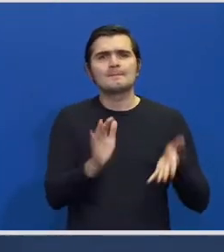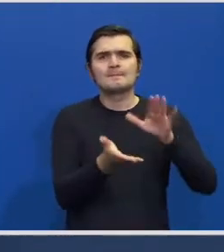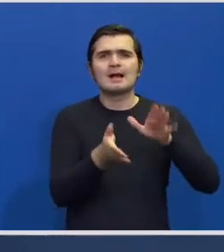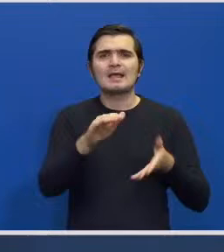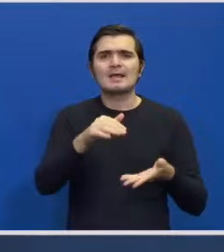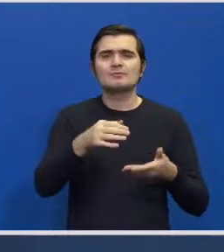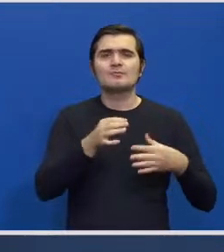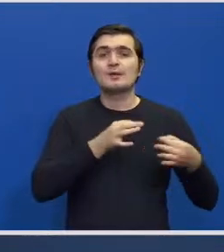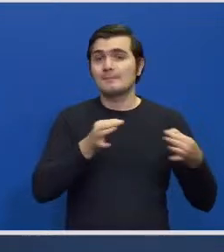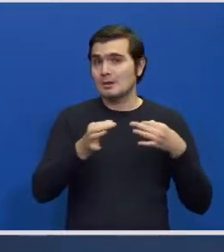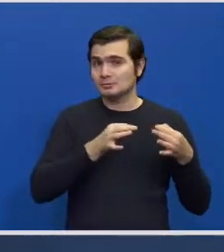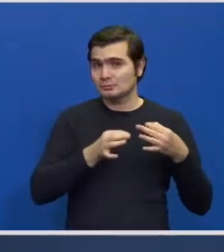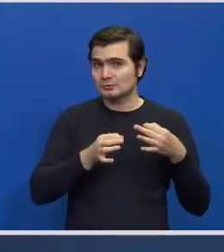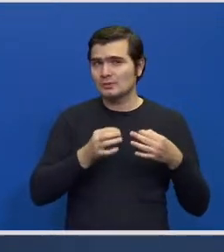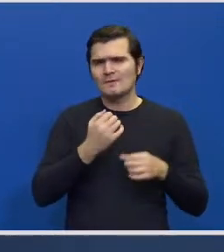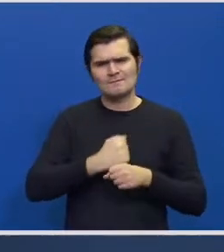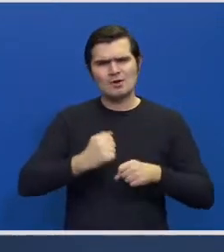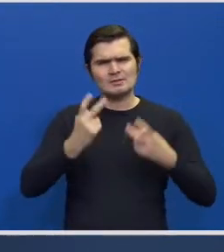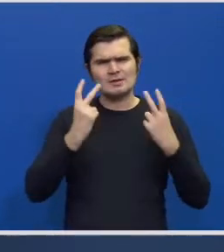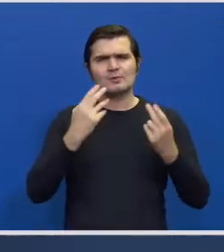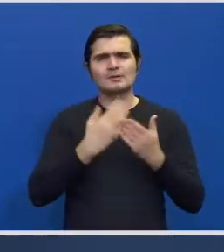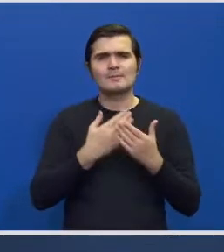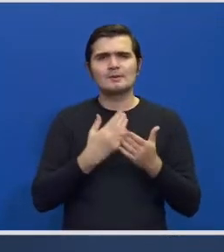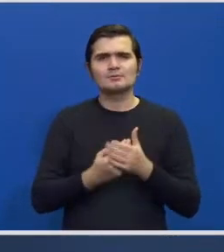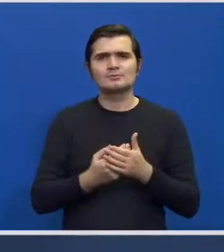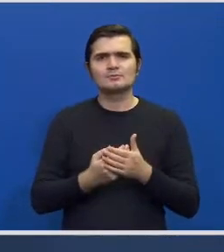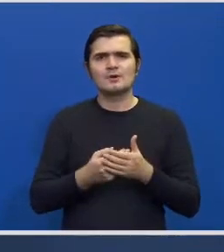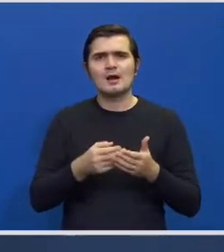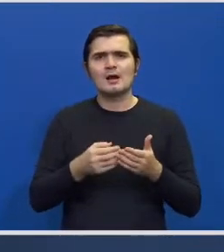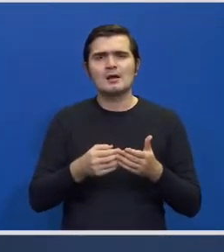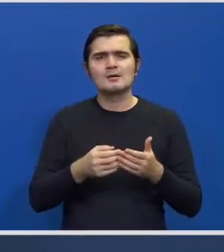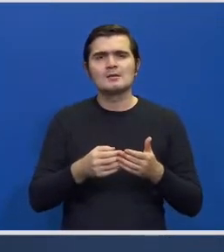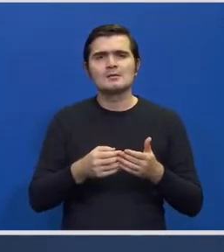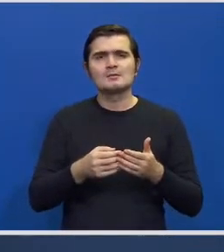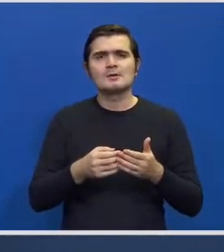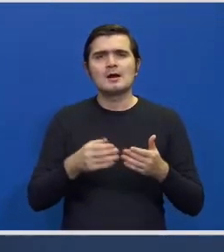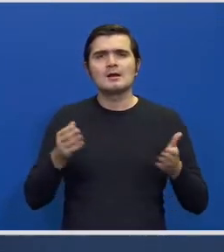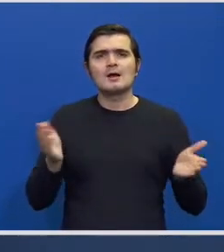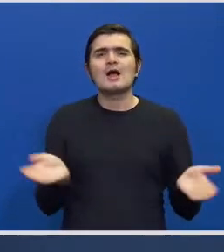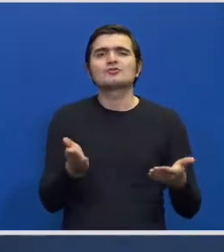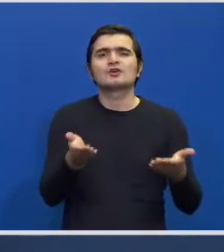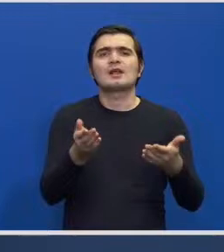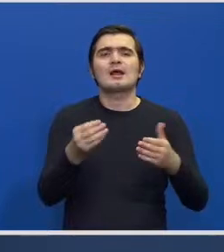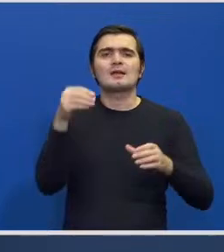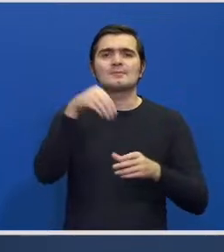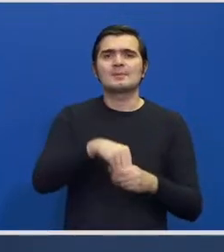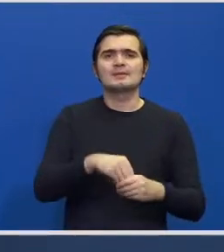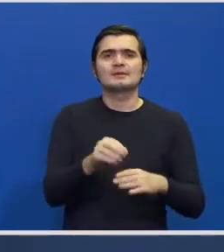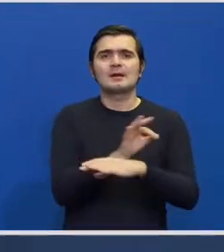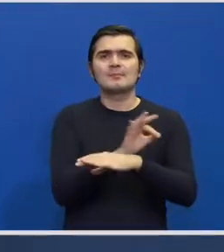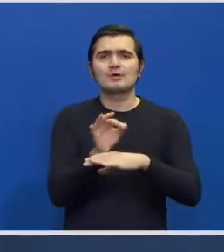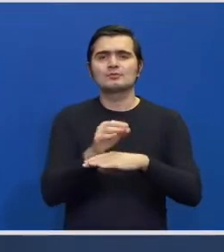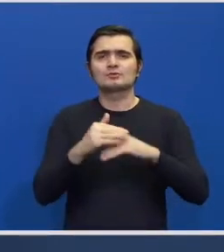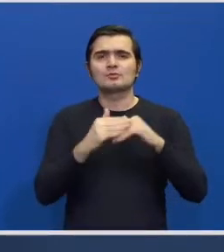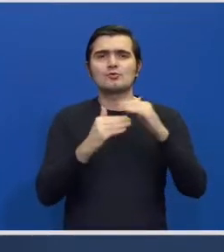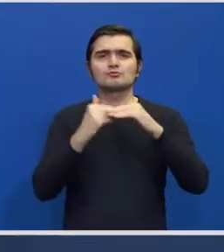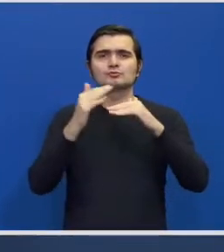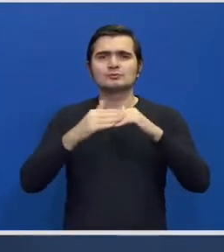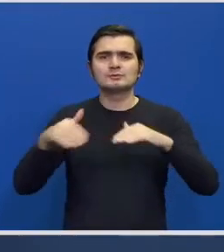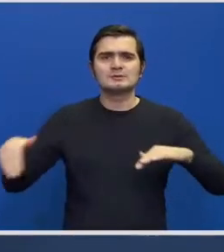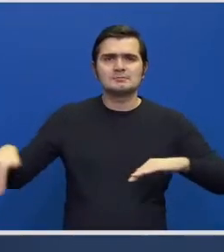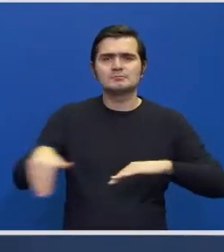de asemenea, pachetul de măsuri foarte important pentru accelerarea implementării proiectelor de infrastructură. După